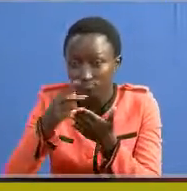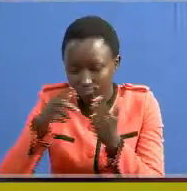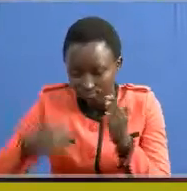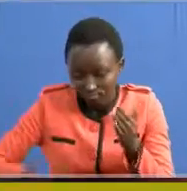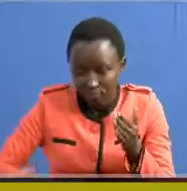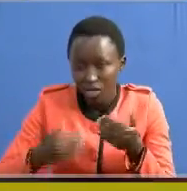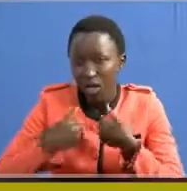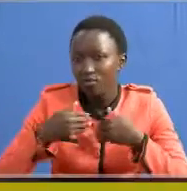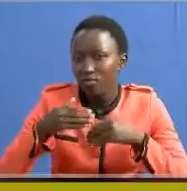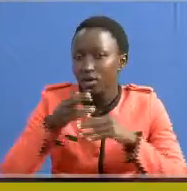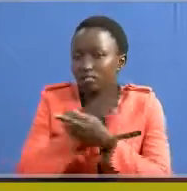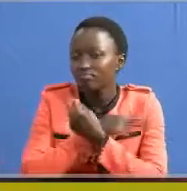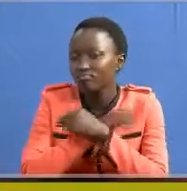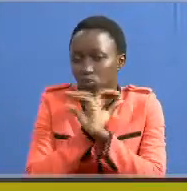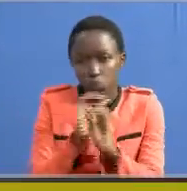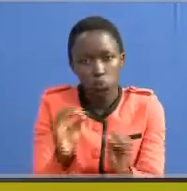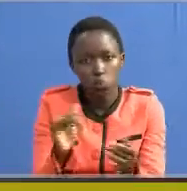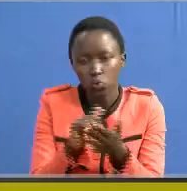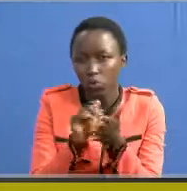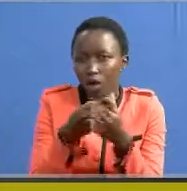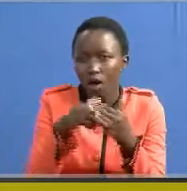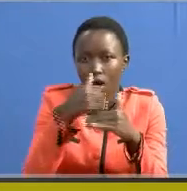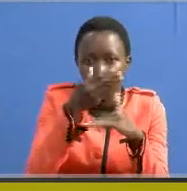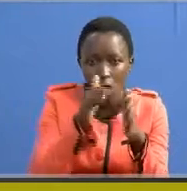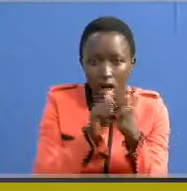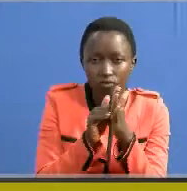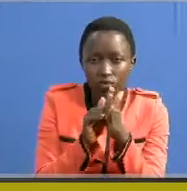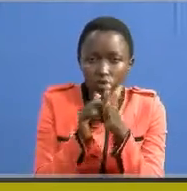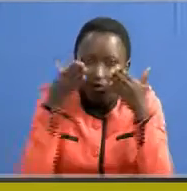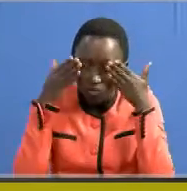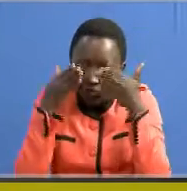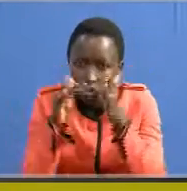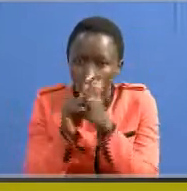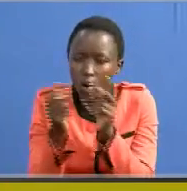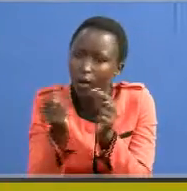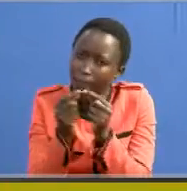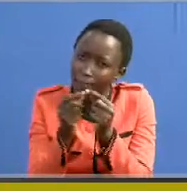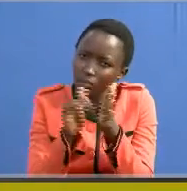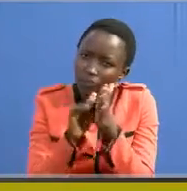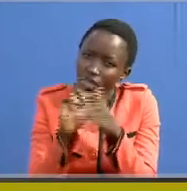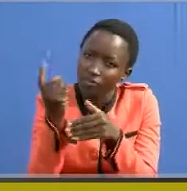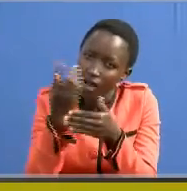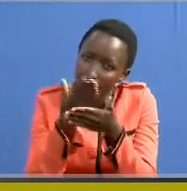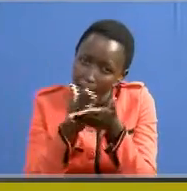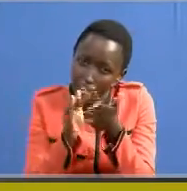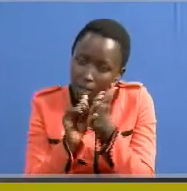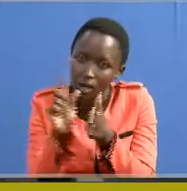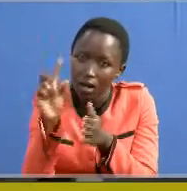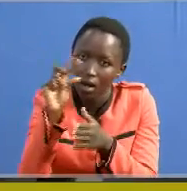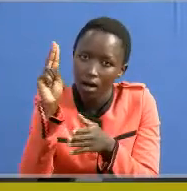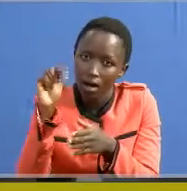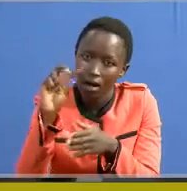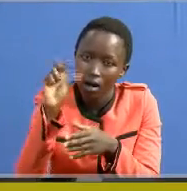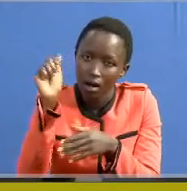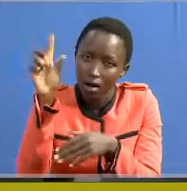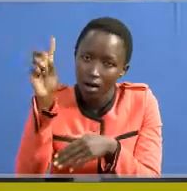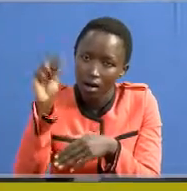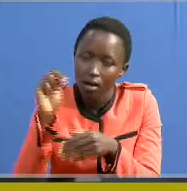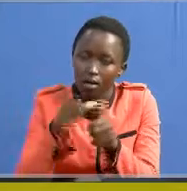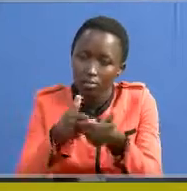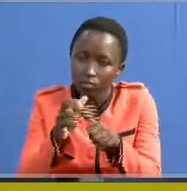bado hakupata nafuu. Na baada ya KUTV kuangazia masaibu ya wachezaji wenye majeraha kwenye sehemu ya kwanza ya makala ya Gangaganga